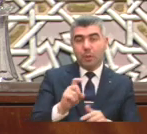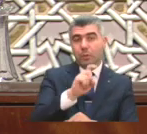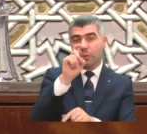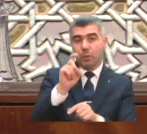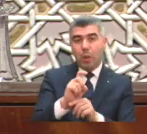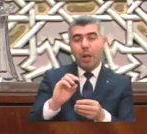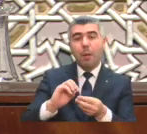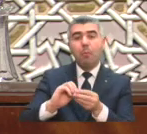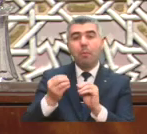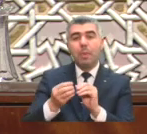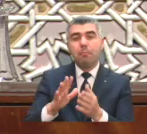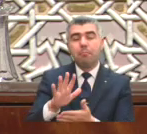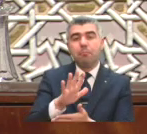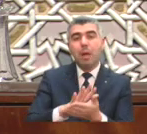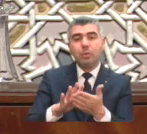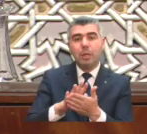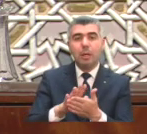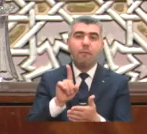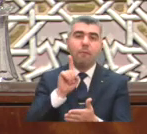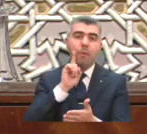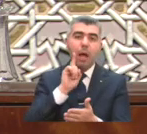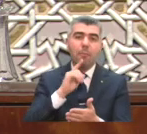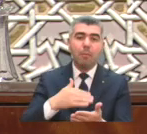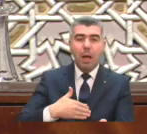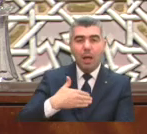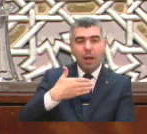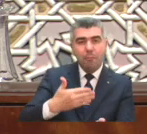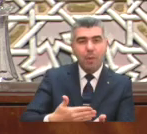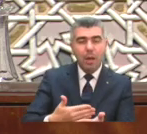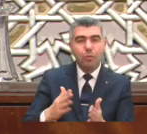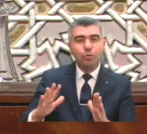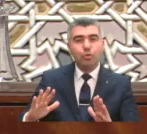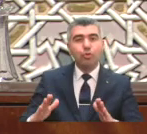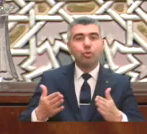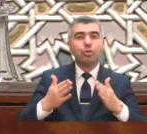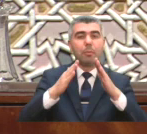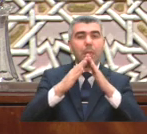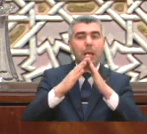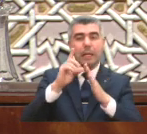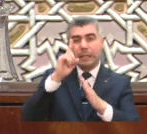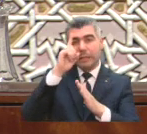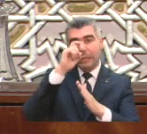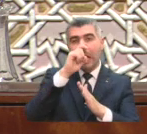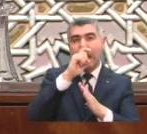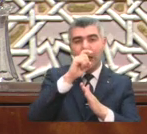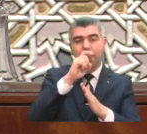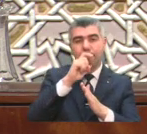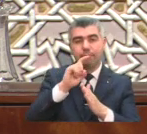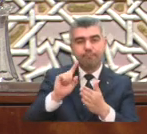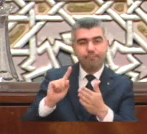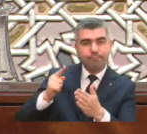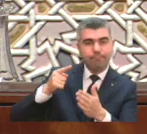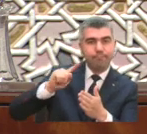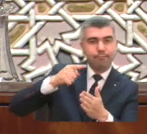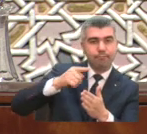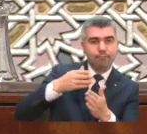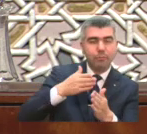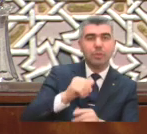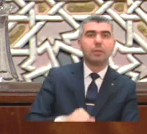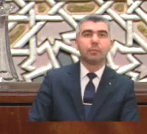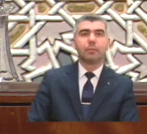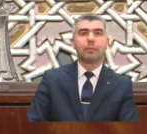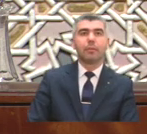المشاكل التي تواجه النساء الحوامل بالمناطق الجبلية الصعبة للسيدات والسادة النواب المحترمين